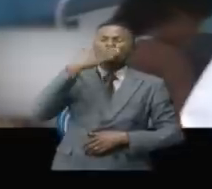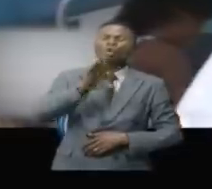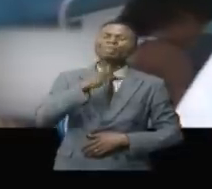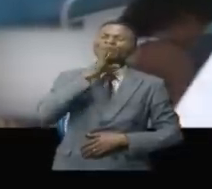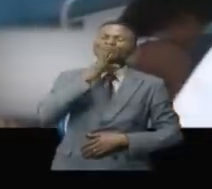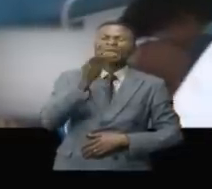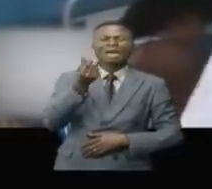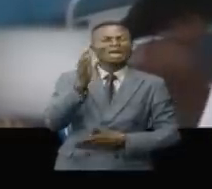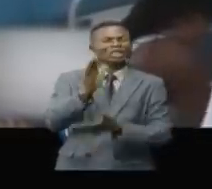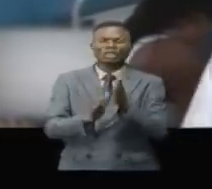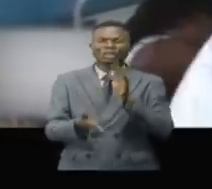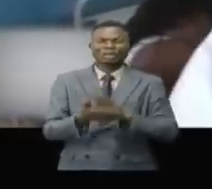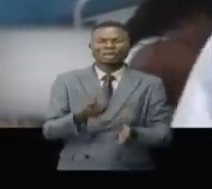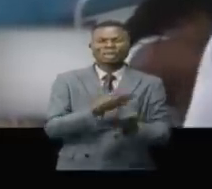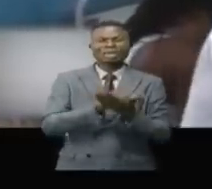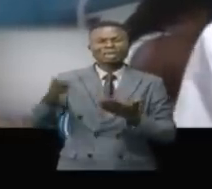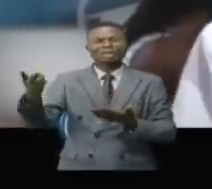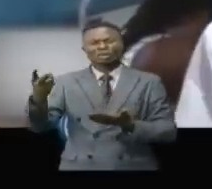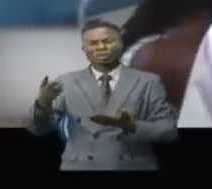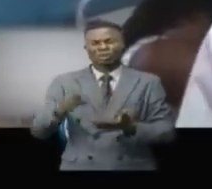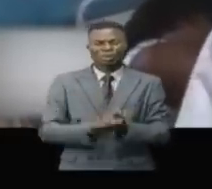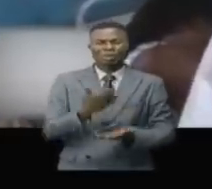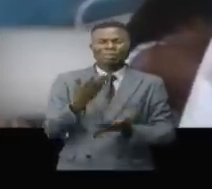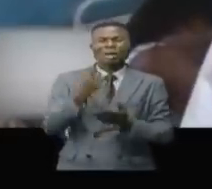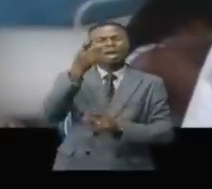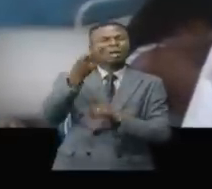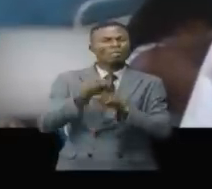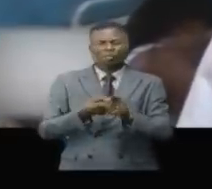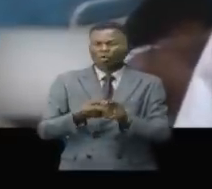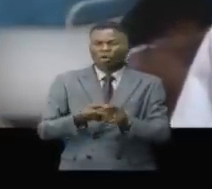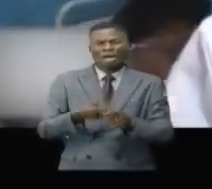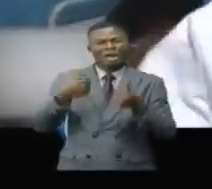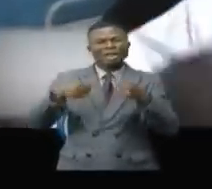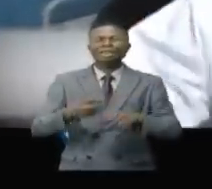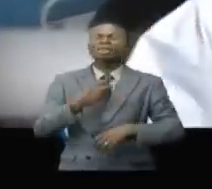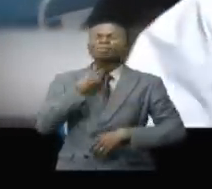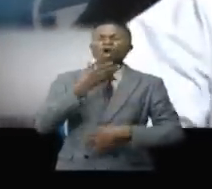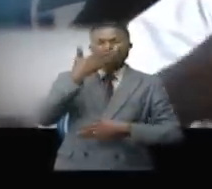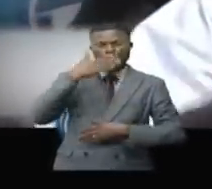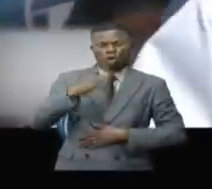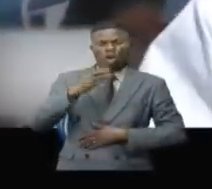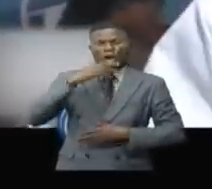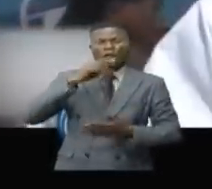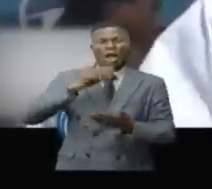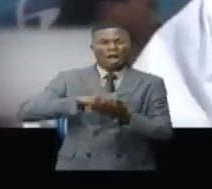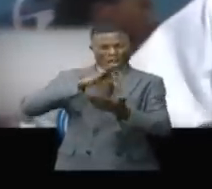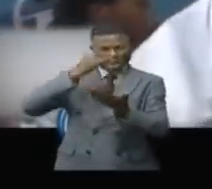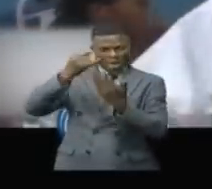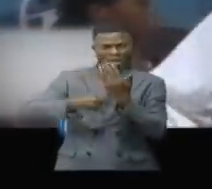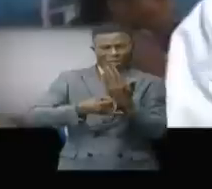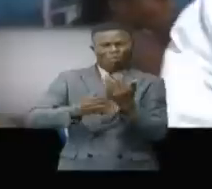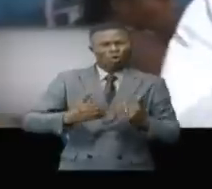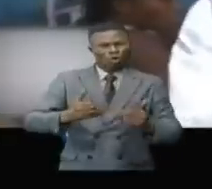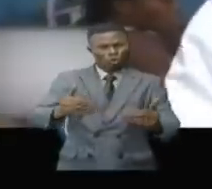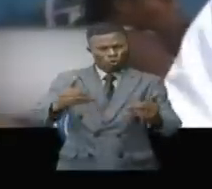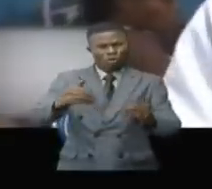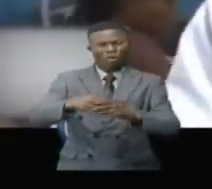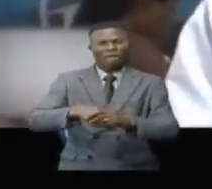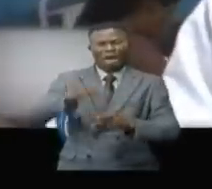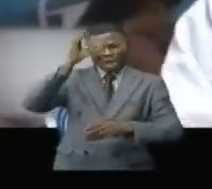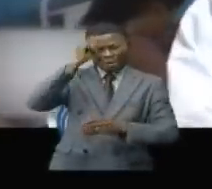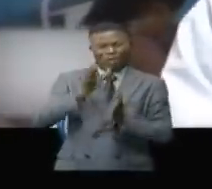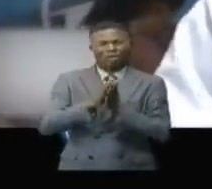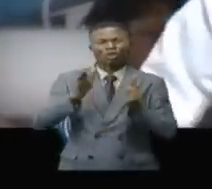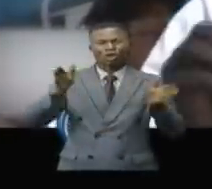hôpitaux pendant 2 semaines, voire 2 mois. Nous voulons que ce projet se pérennise dans notre province.